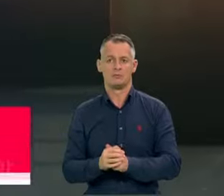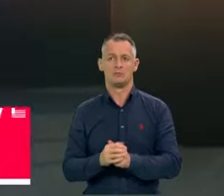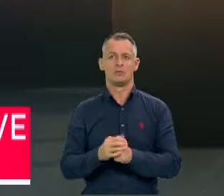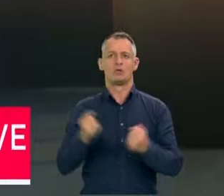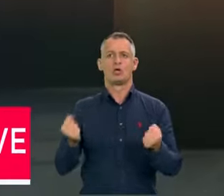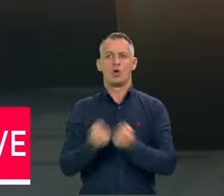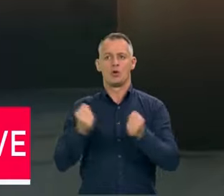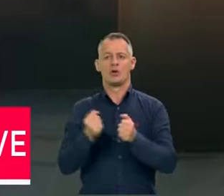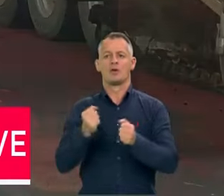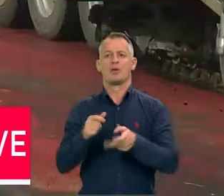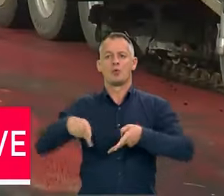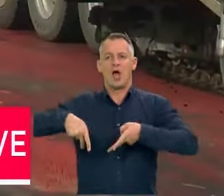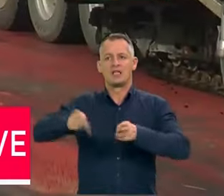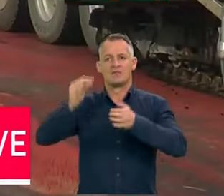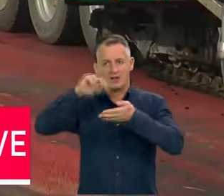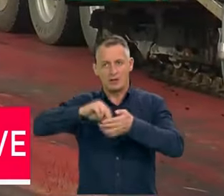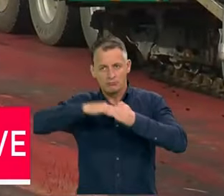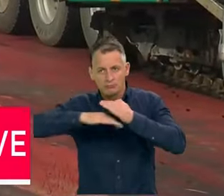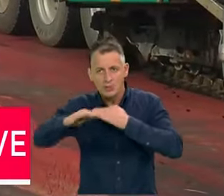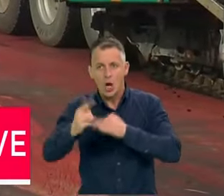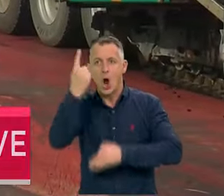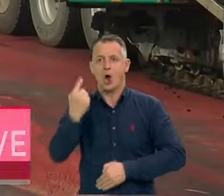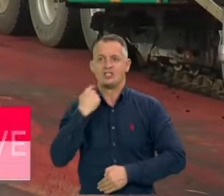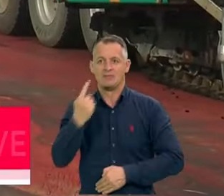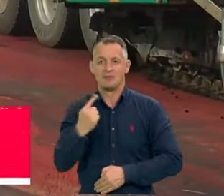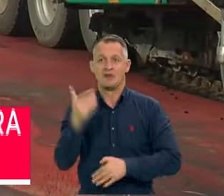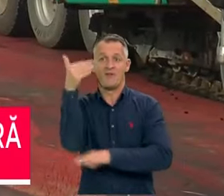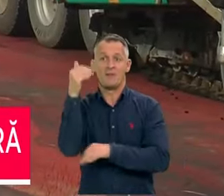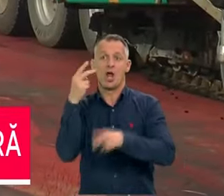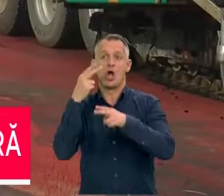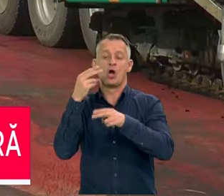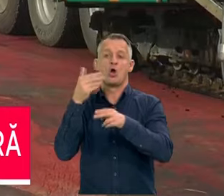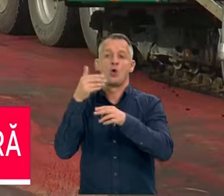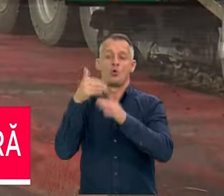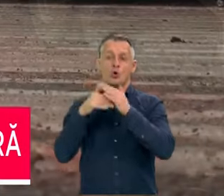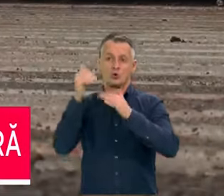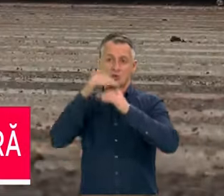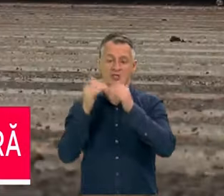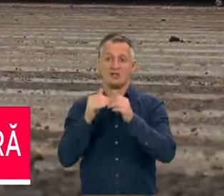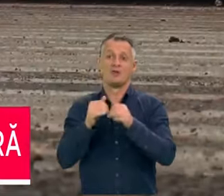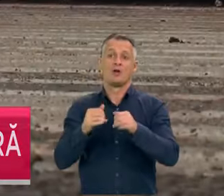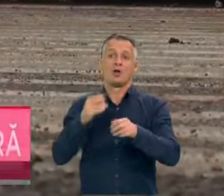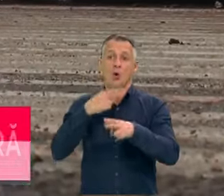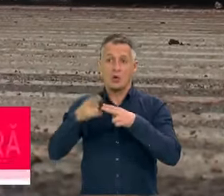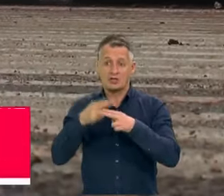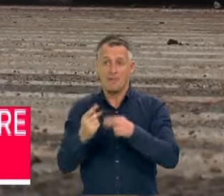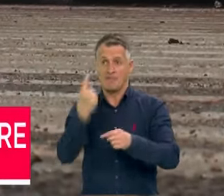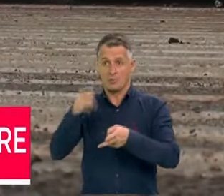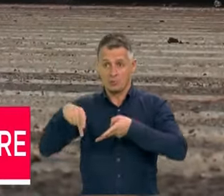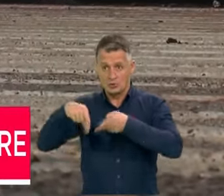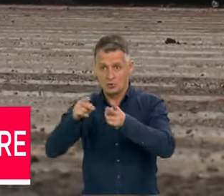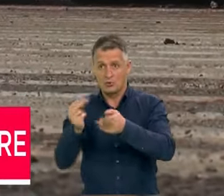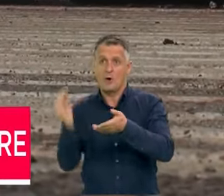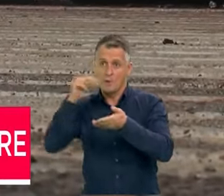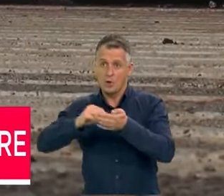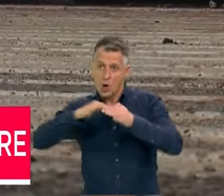primului sens vor dura o săptămână Constructorul va decoperta apoi stratul de asfalt de pe sensul opus Brăila Tulcea și va turna un